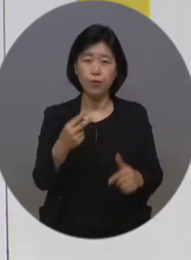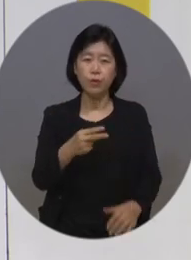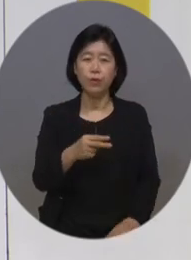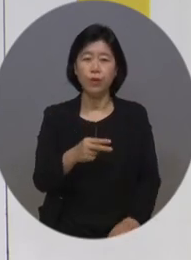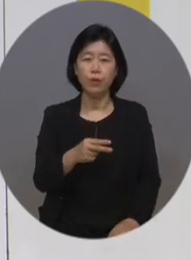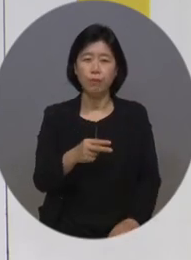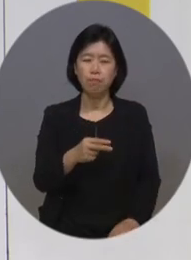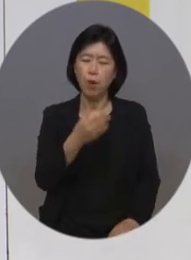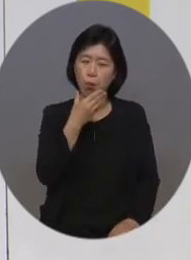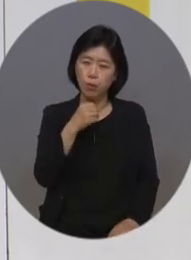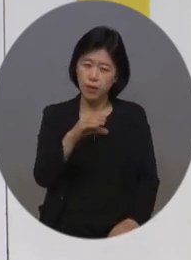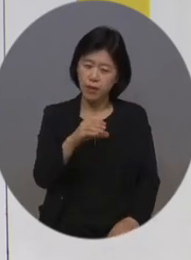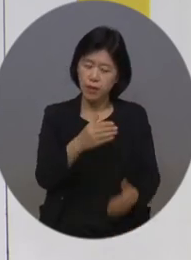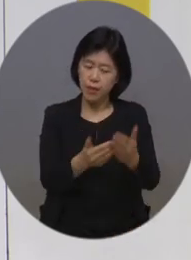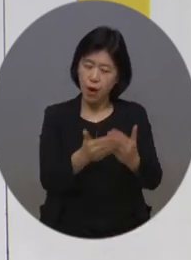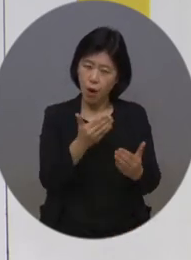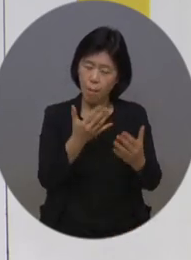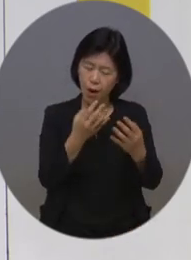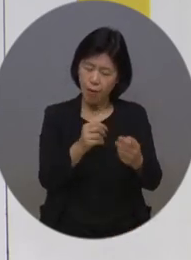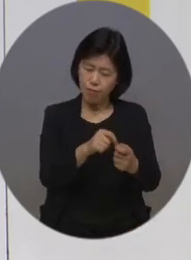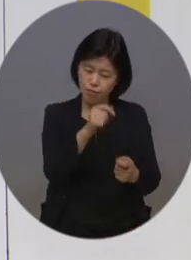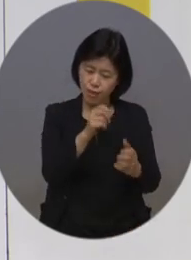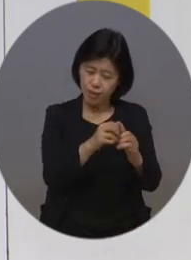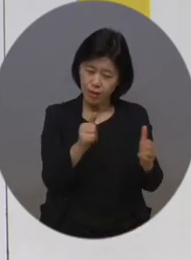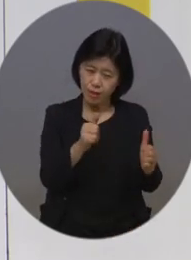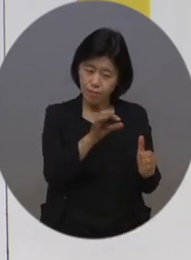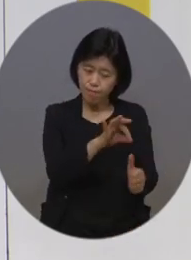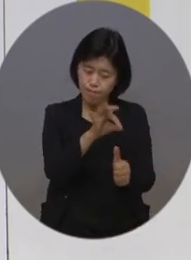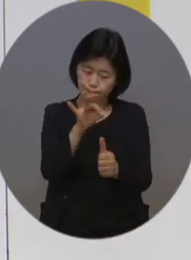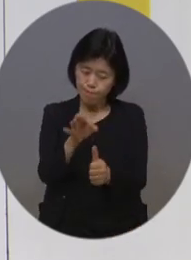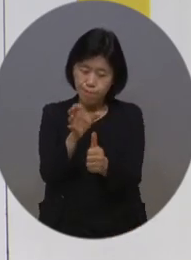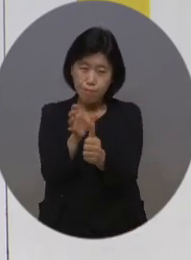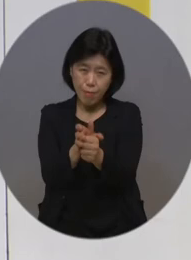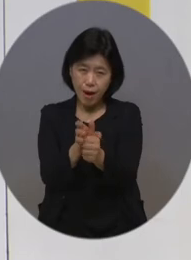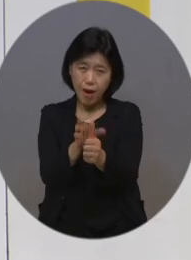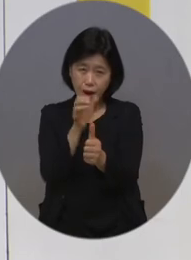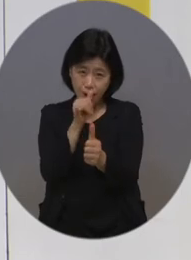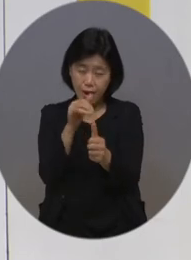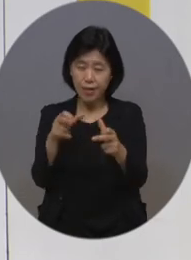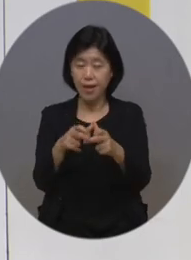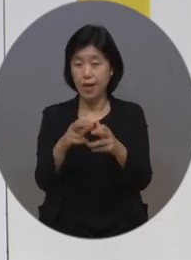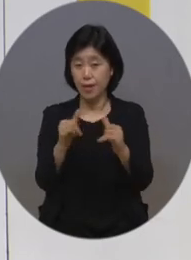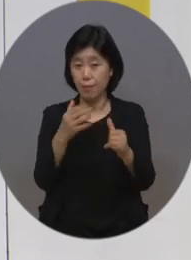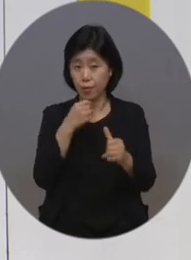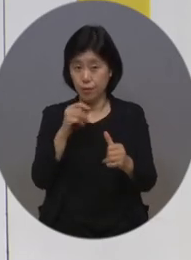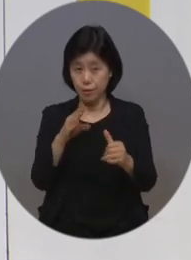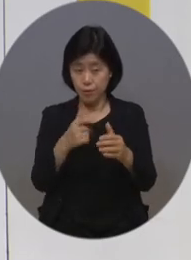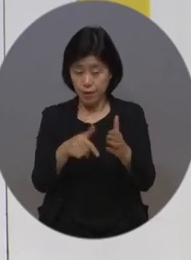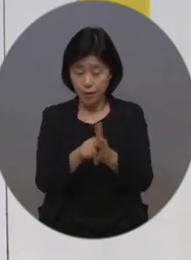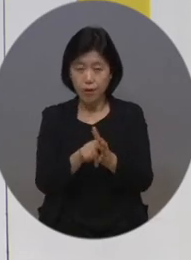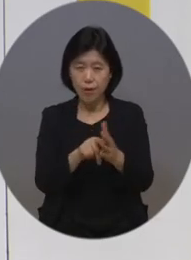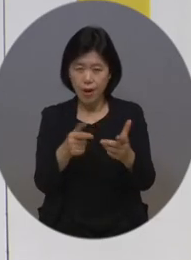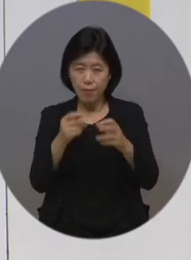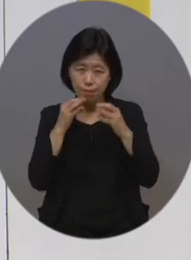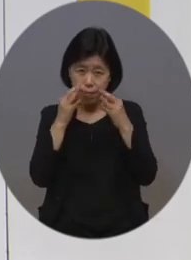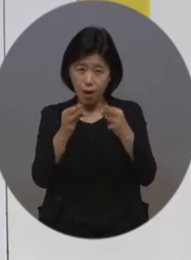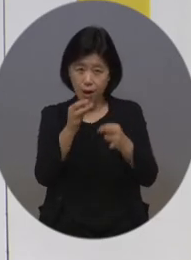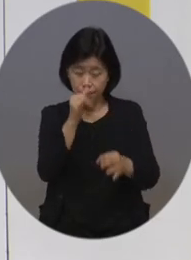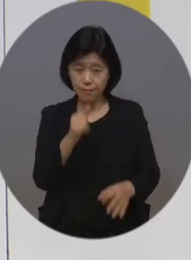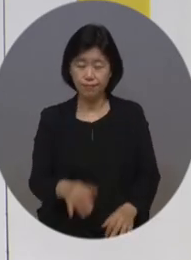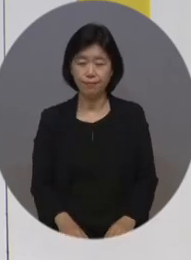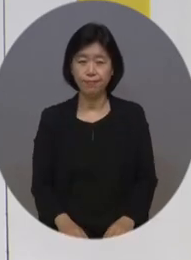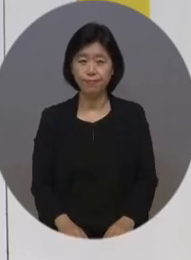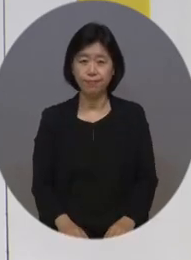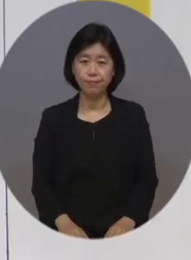에 채용해서 어 현장 행정을 펼치면서 이제 미래를 위한 행정 혁신을 해왔던 거거든